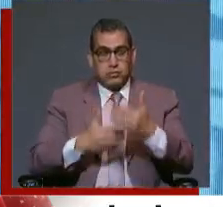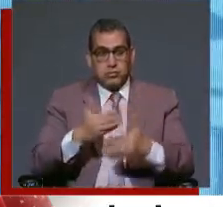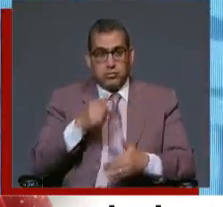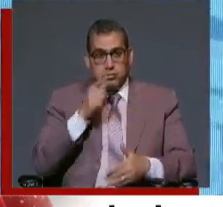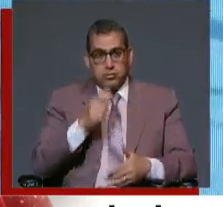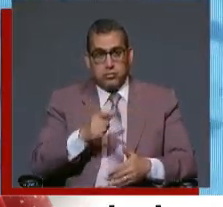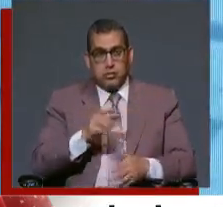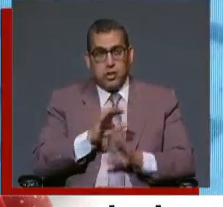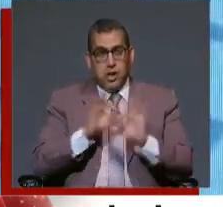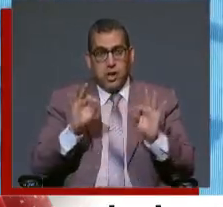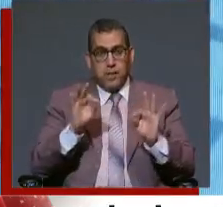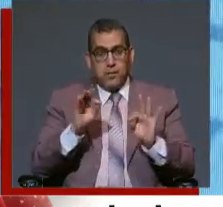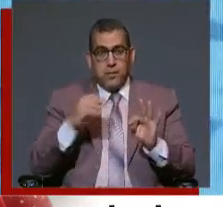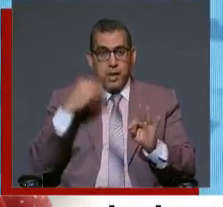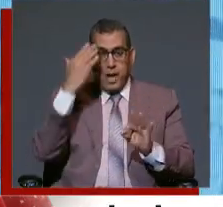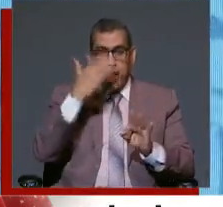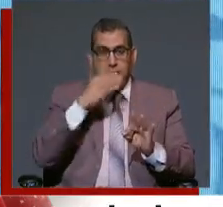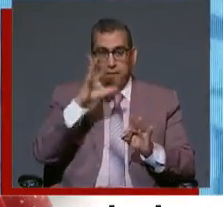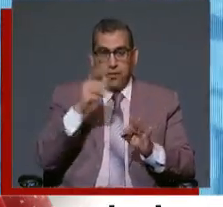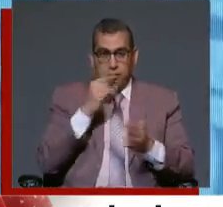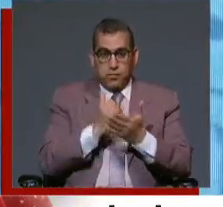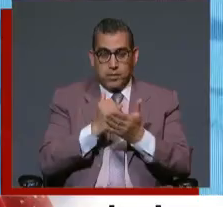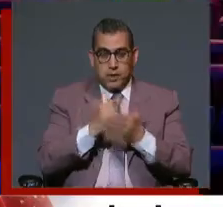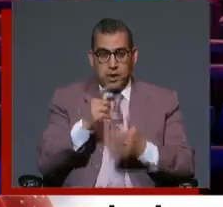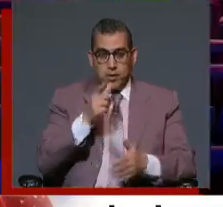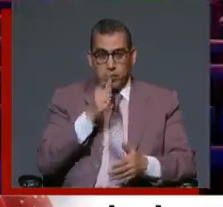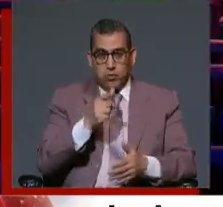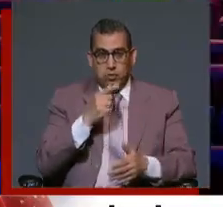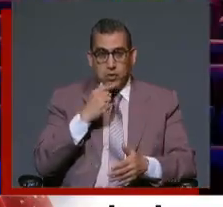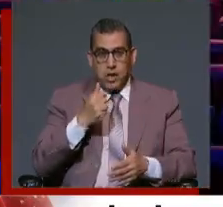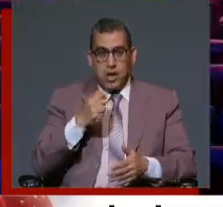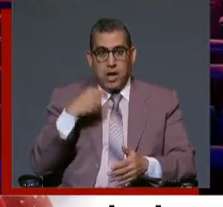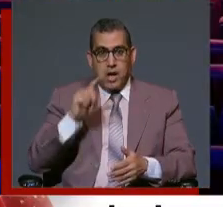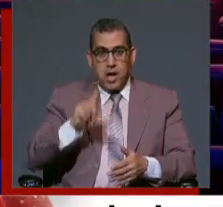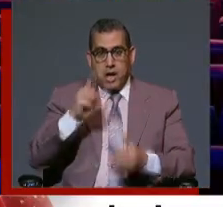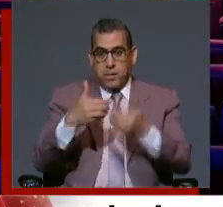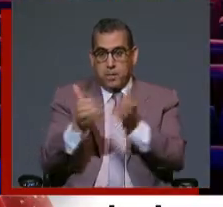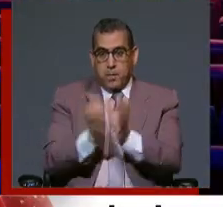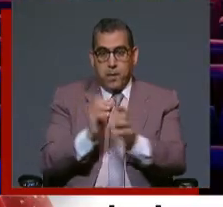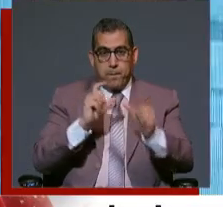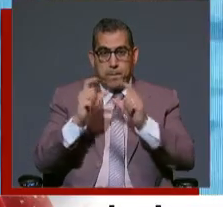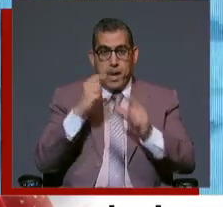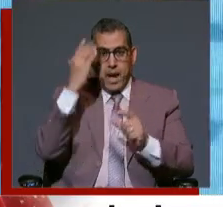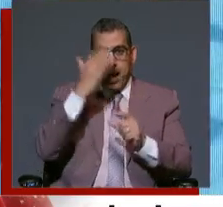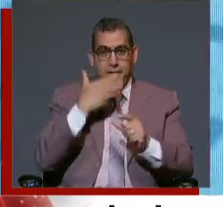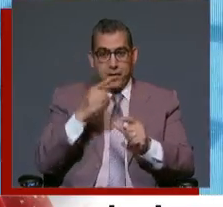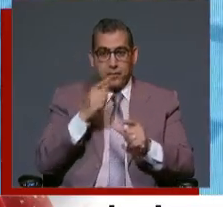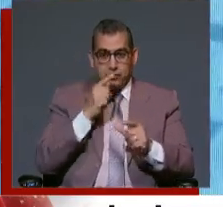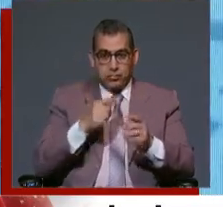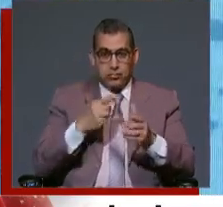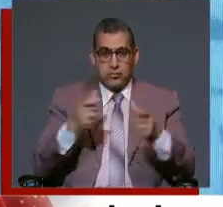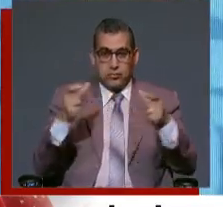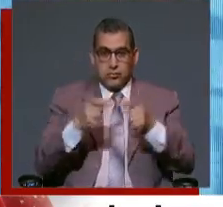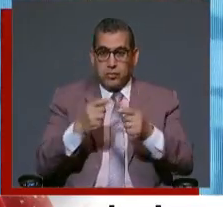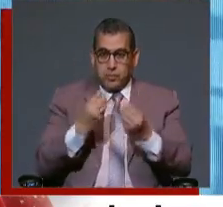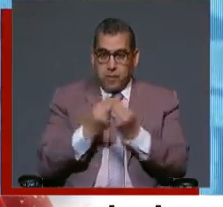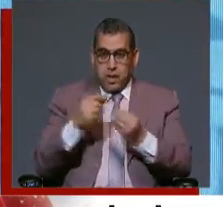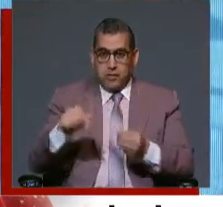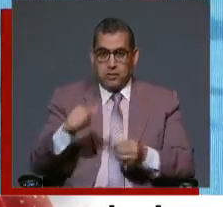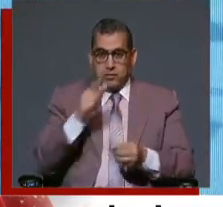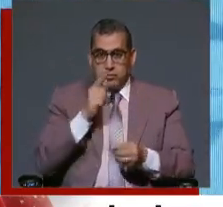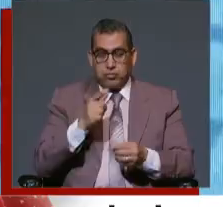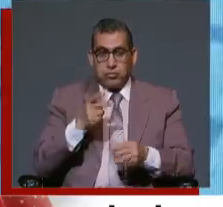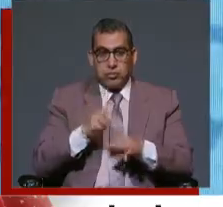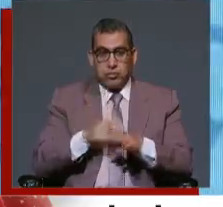كلمة الافتتاحية السيد أكيمي أديشينا رئيس مجموعة البنك الأفريقي، وسنسمع بيانا من السيد